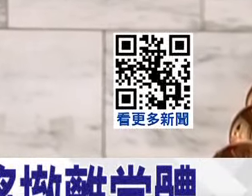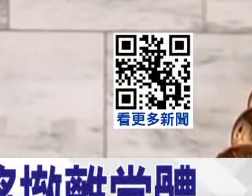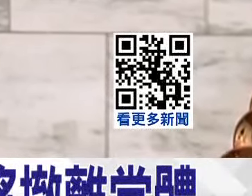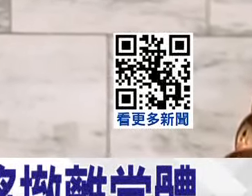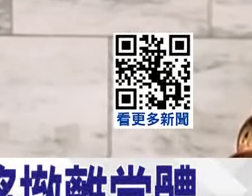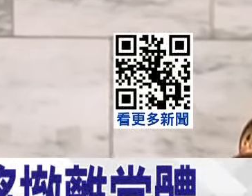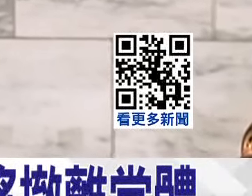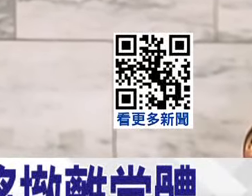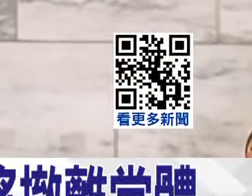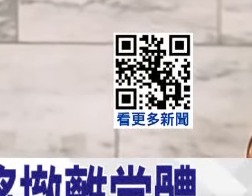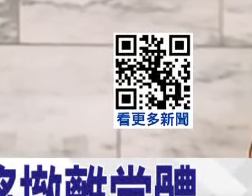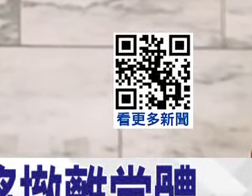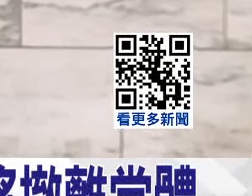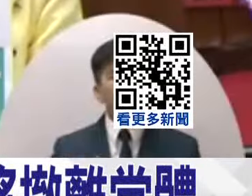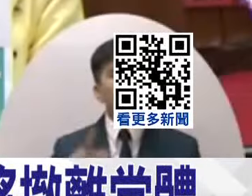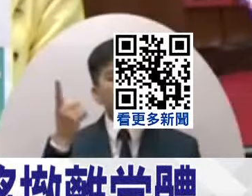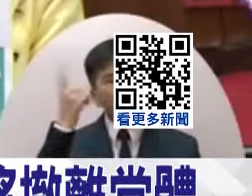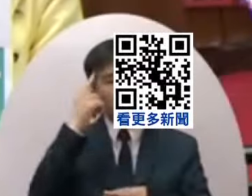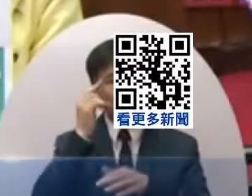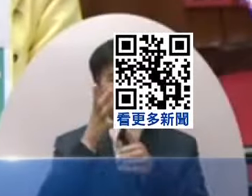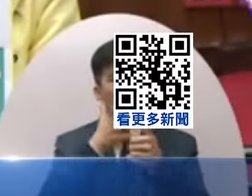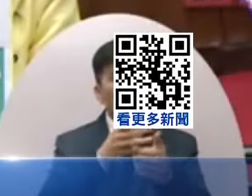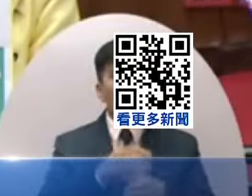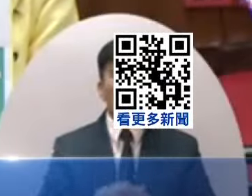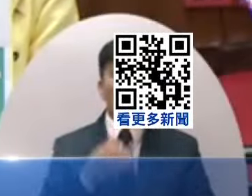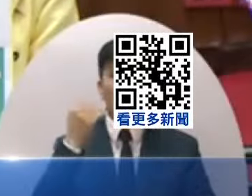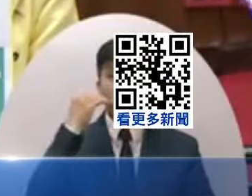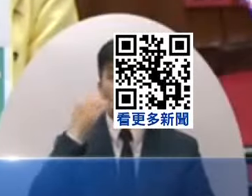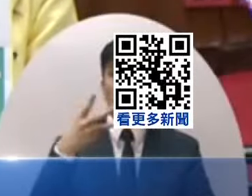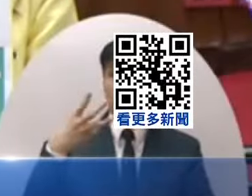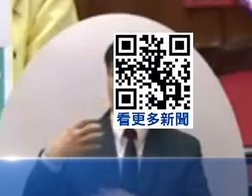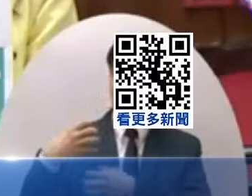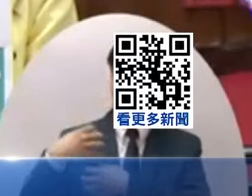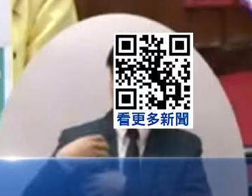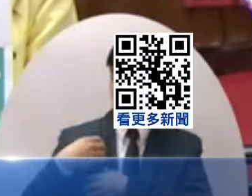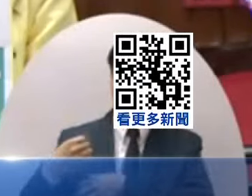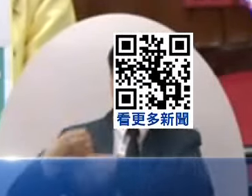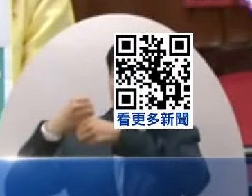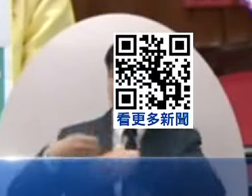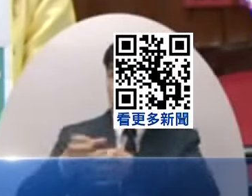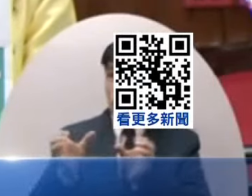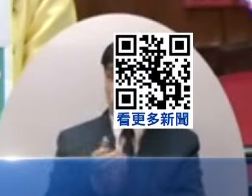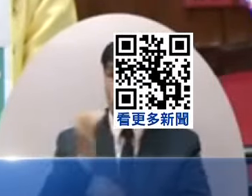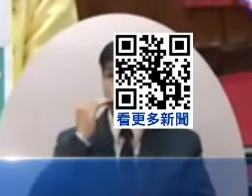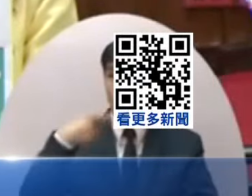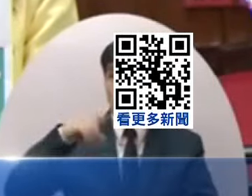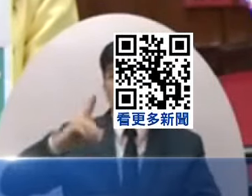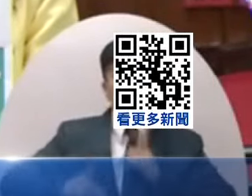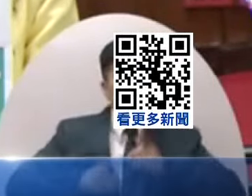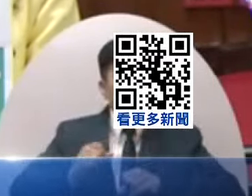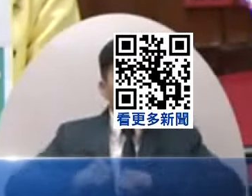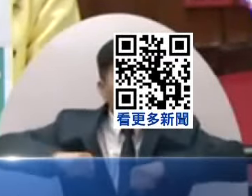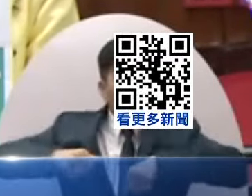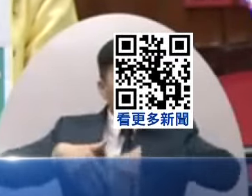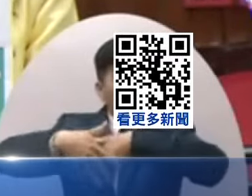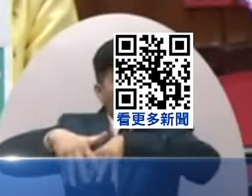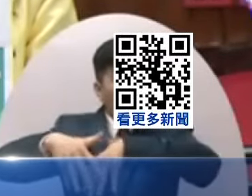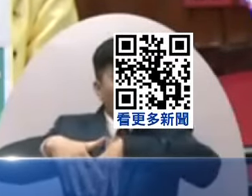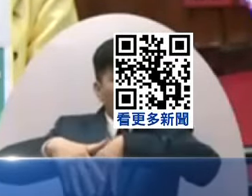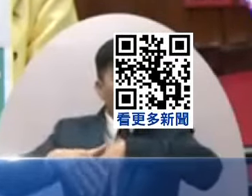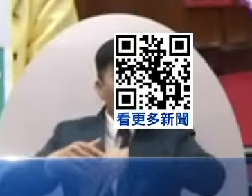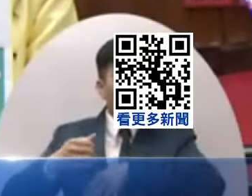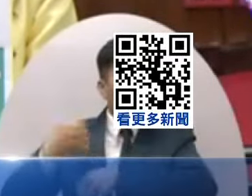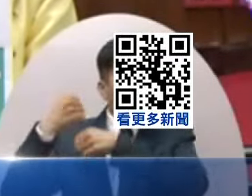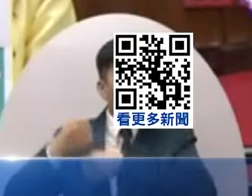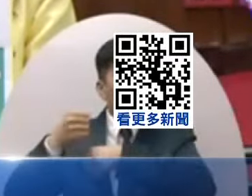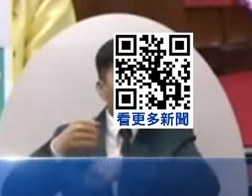转型正义中重要议题。 三军一队如果真的以往所谓的自由广场，那它的代表的意义是什么？国防部赋予